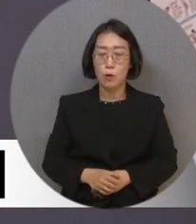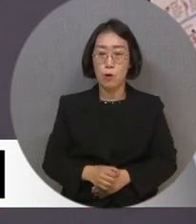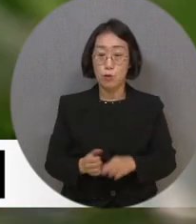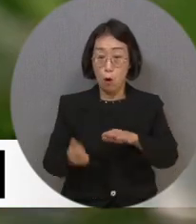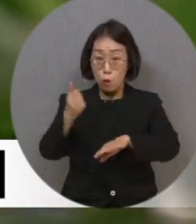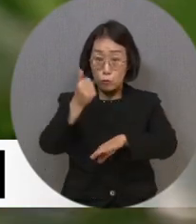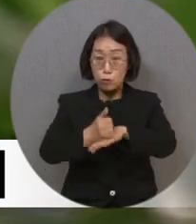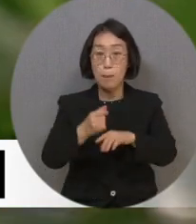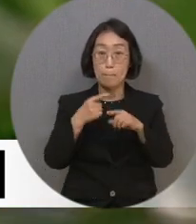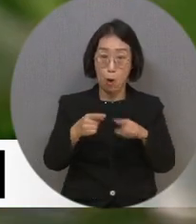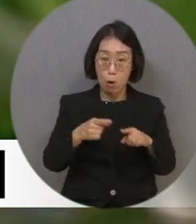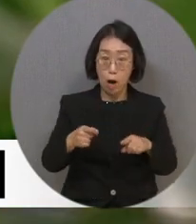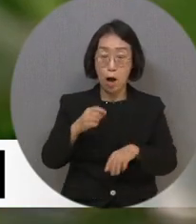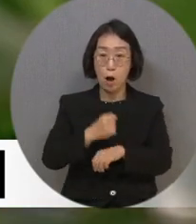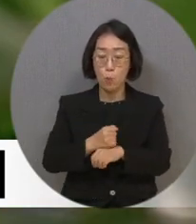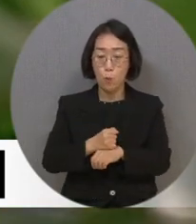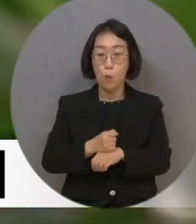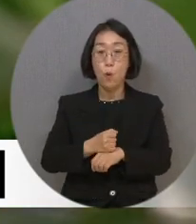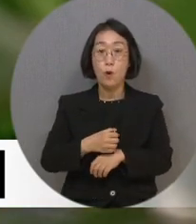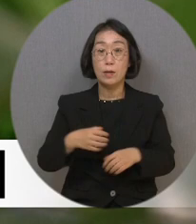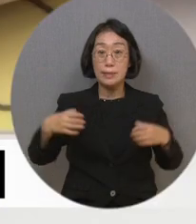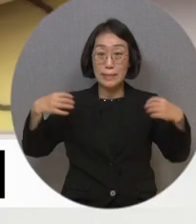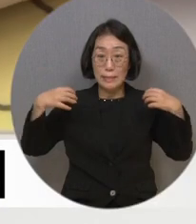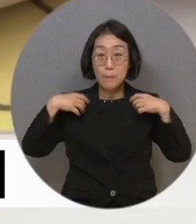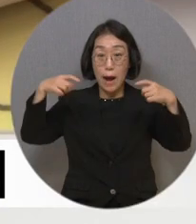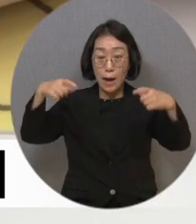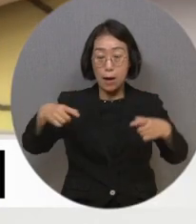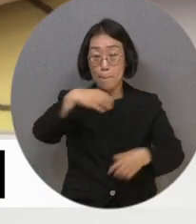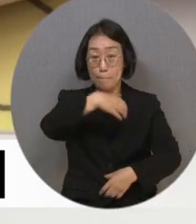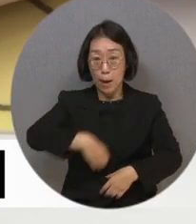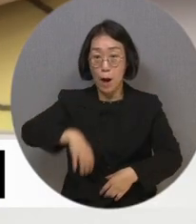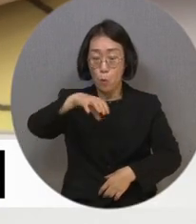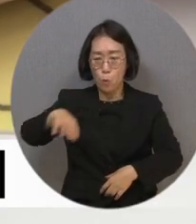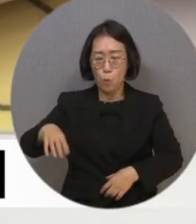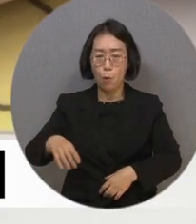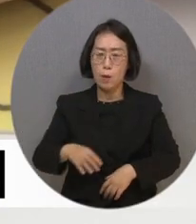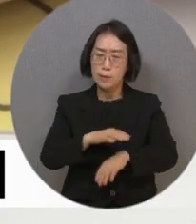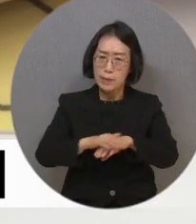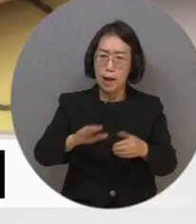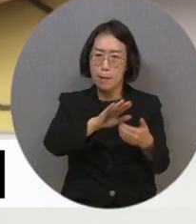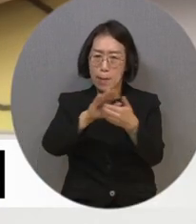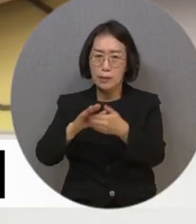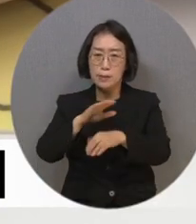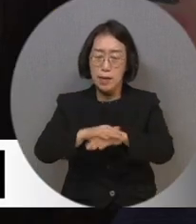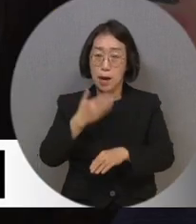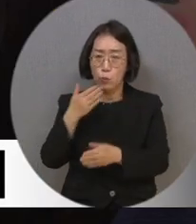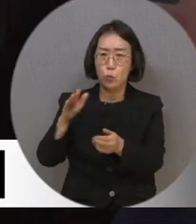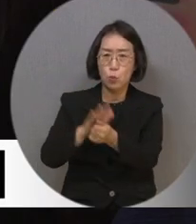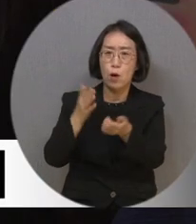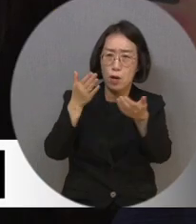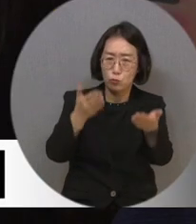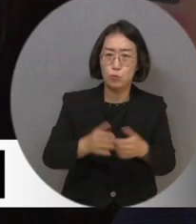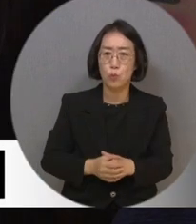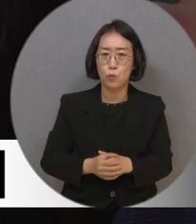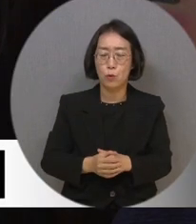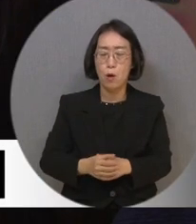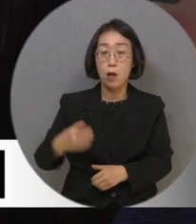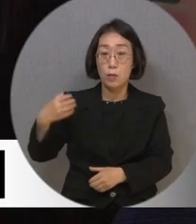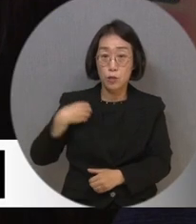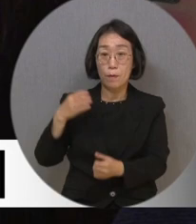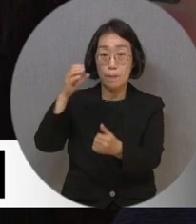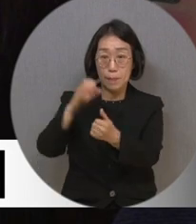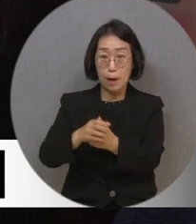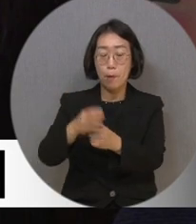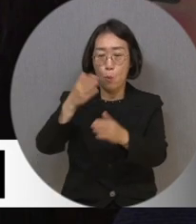도입하고 지방 자치 단체가 장애인 학대 예방과 방지 의무를 이행할 수 있도록 각 지자체의 전담 공무원